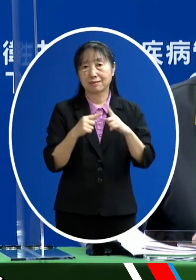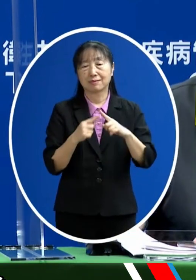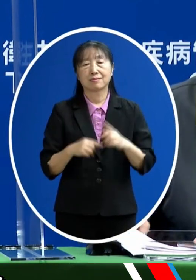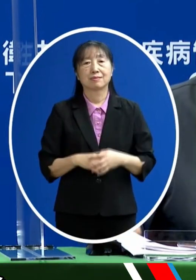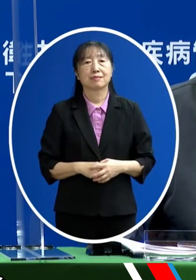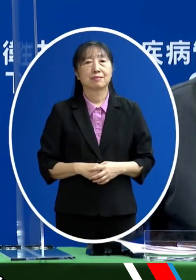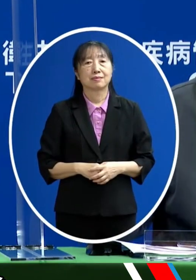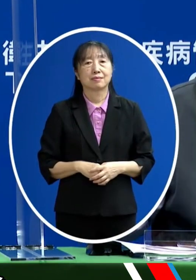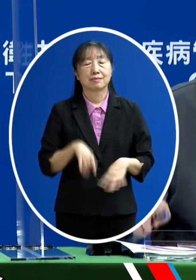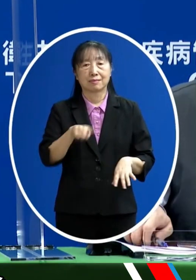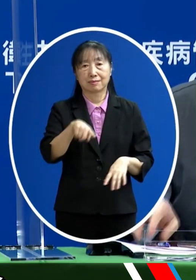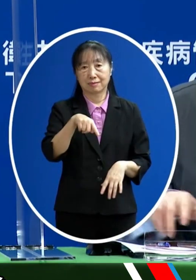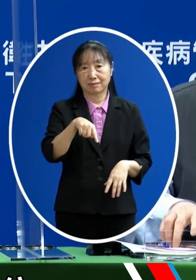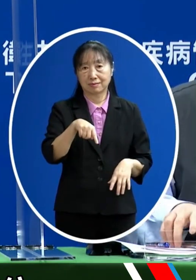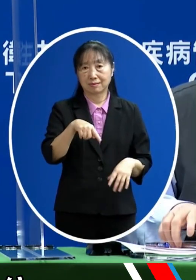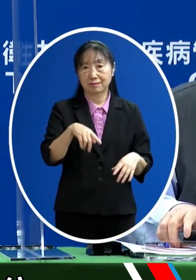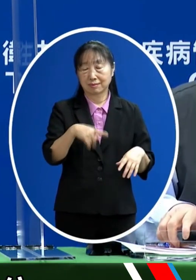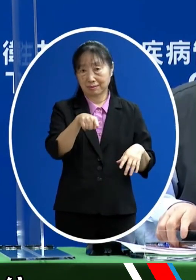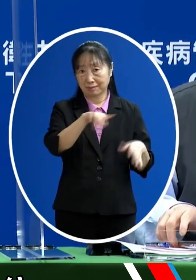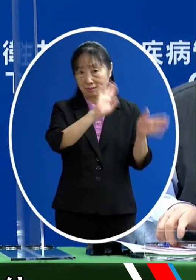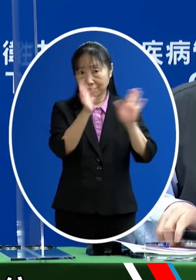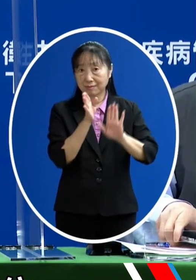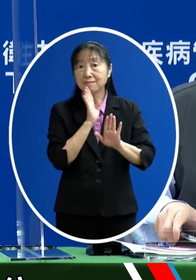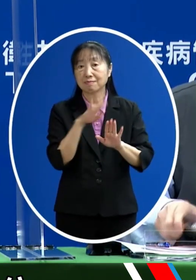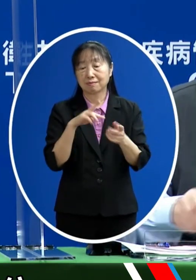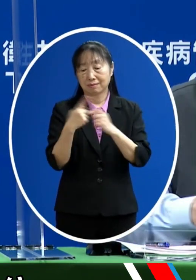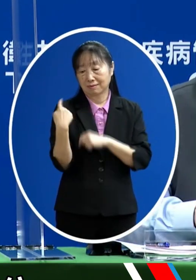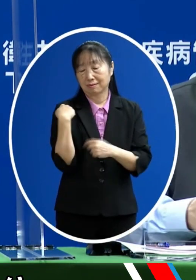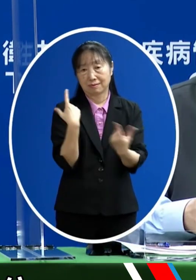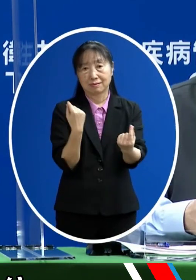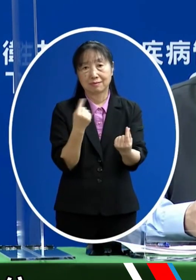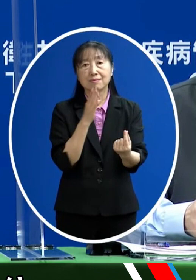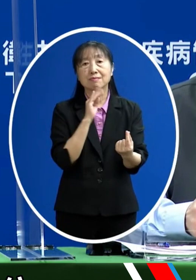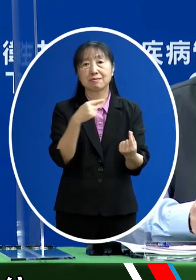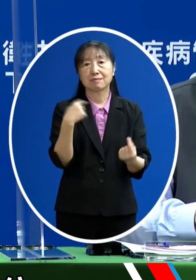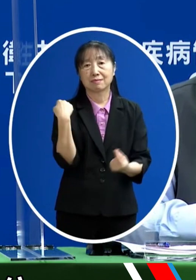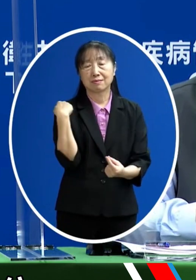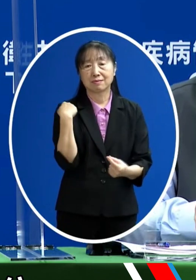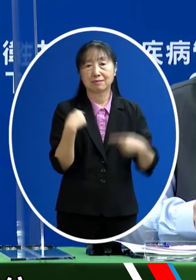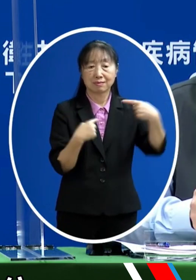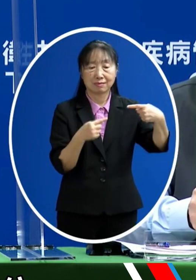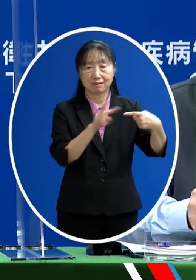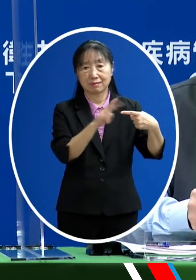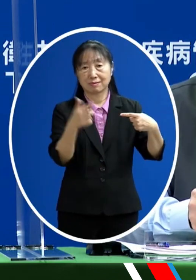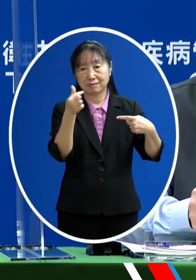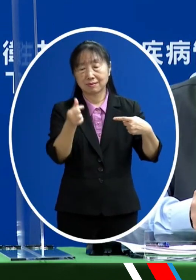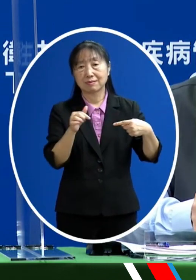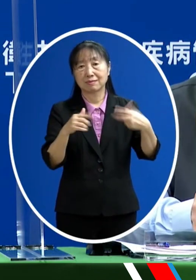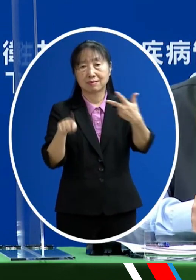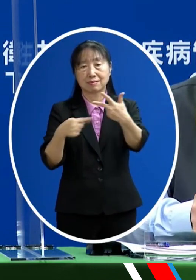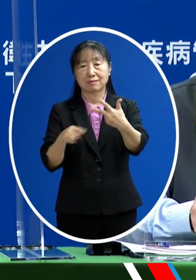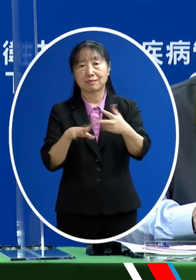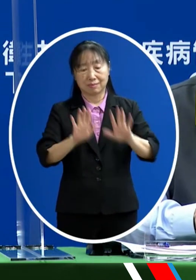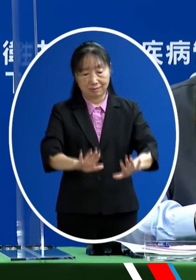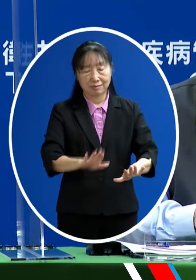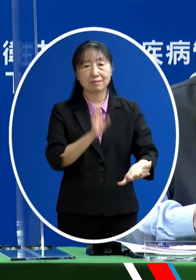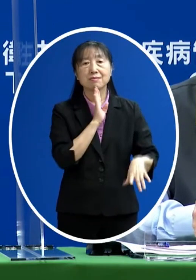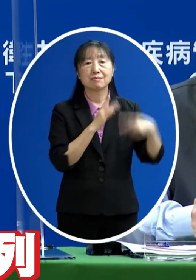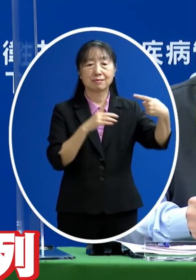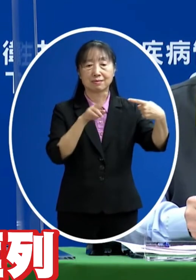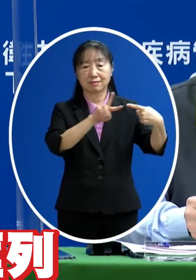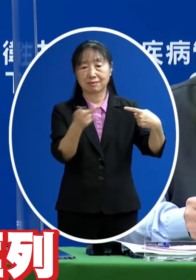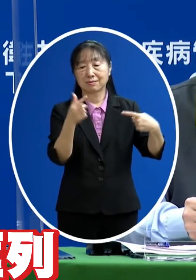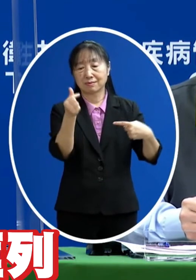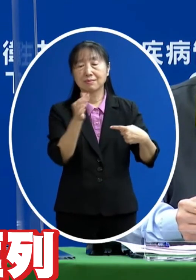那今天本土案例跟昨天一样，那不过昨天是区隔转阳的有七位，然后今天只有三位，换